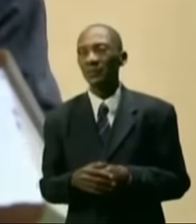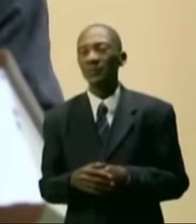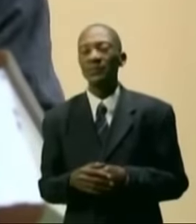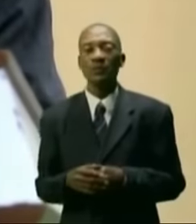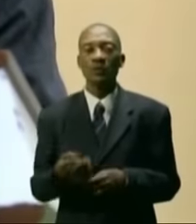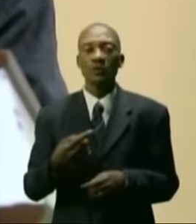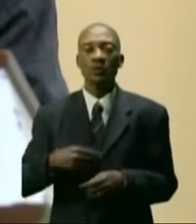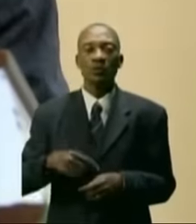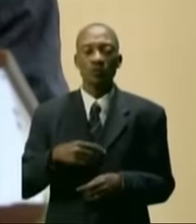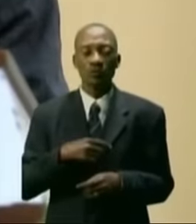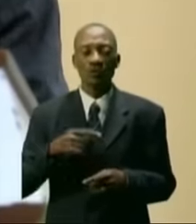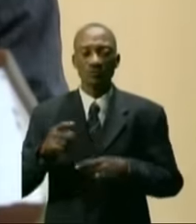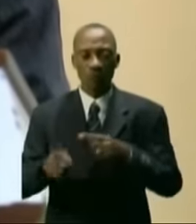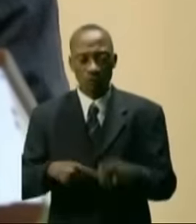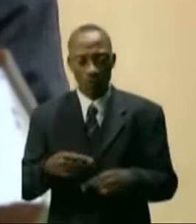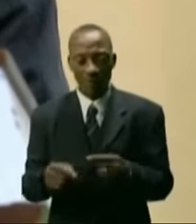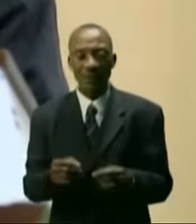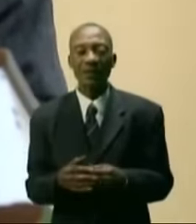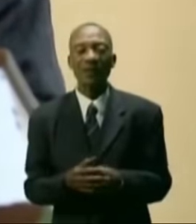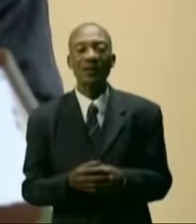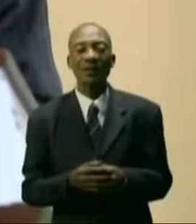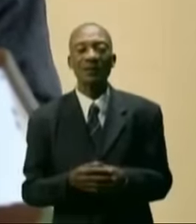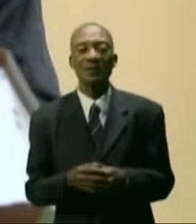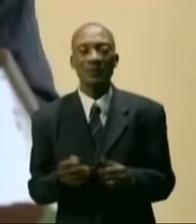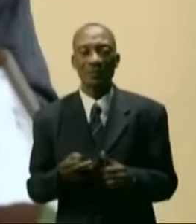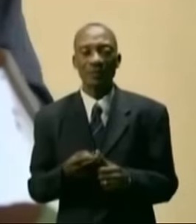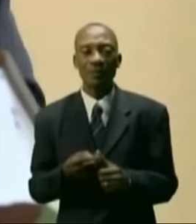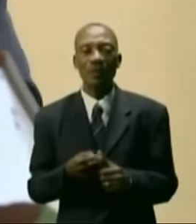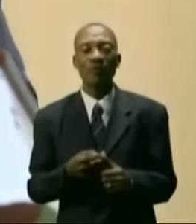en recevant votre document